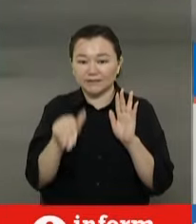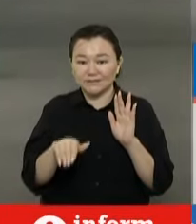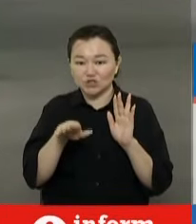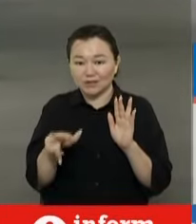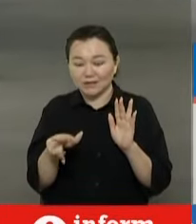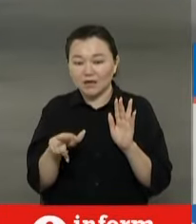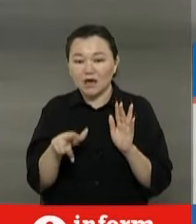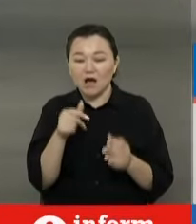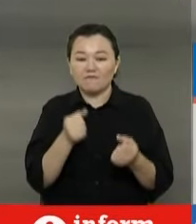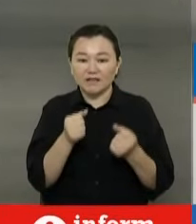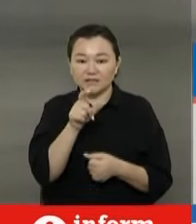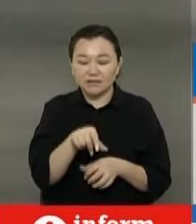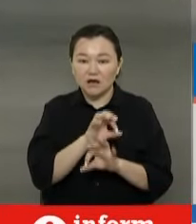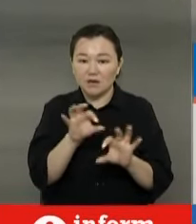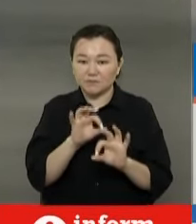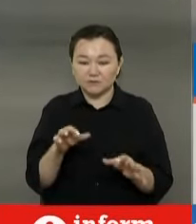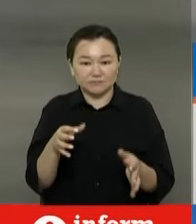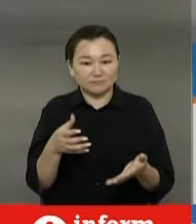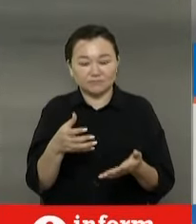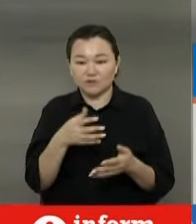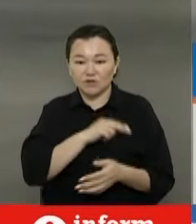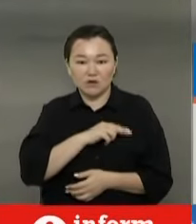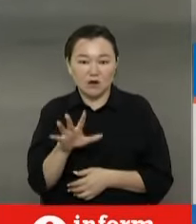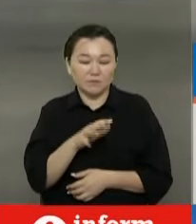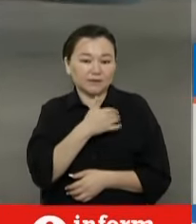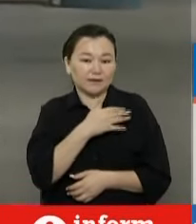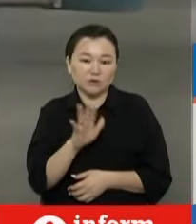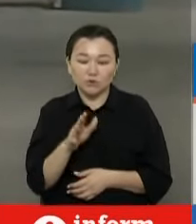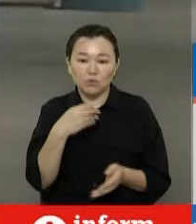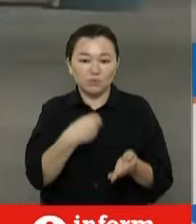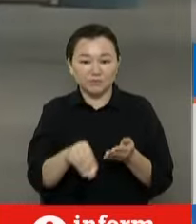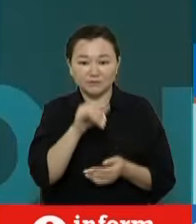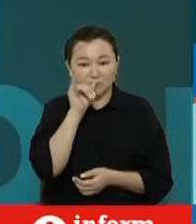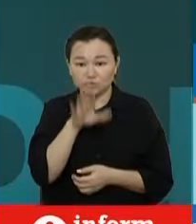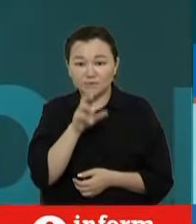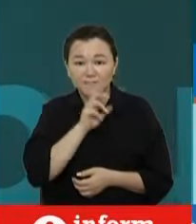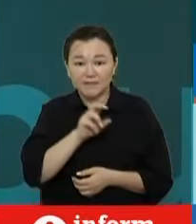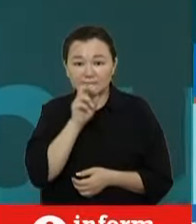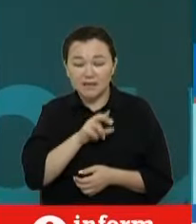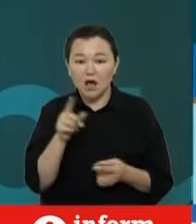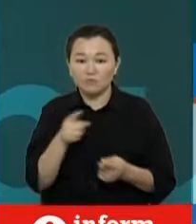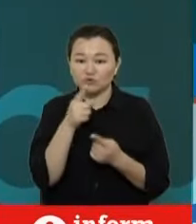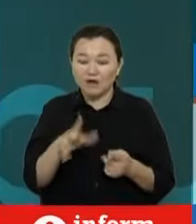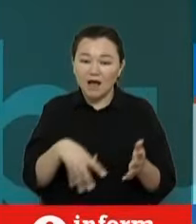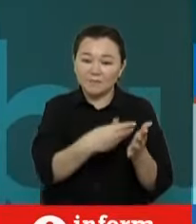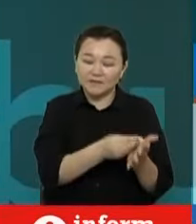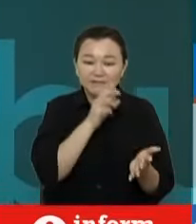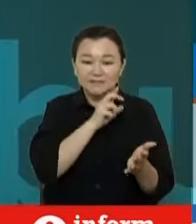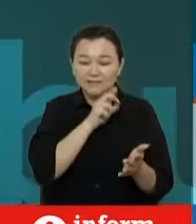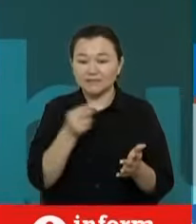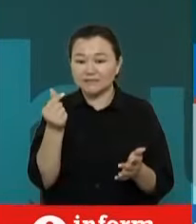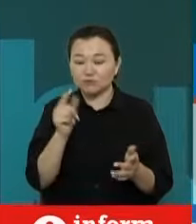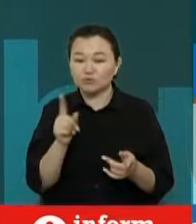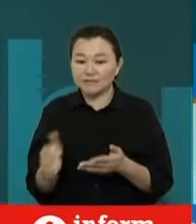тенге. Водители объяснили невыход на линию тем, что им не на что купить топливо. Обычно они оплачивали солярку из тех денег,